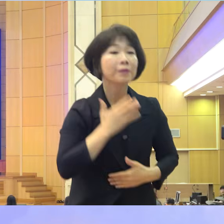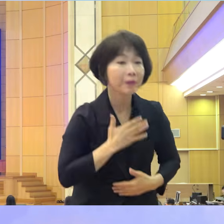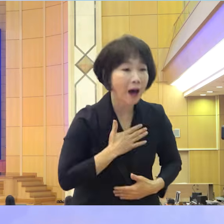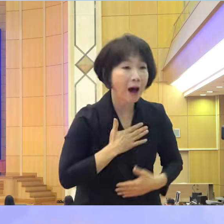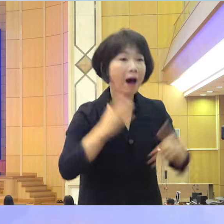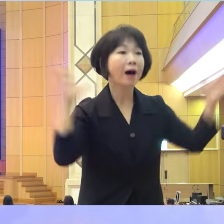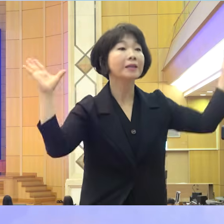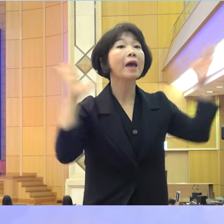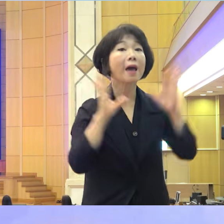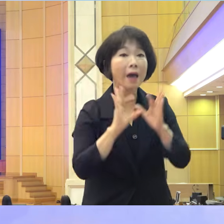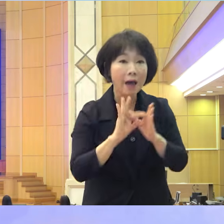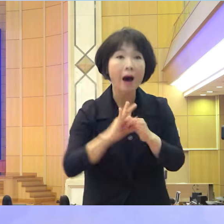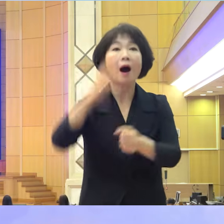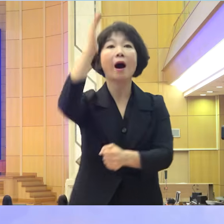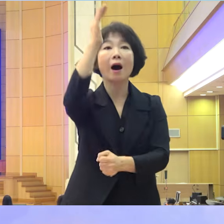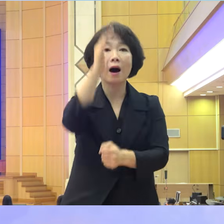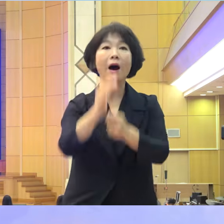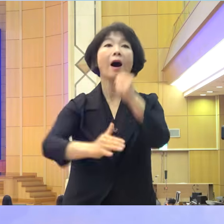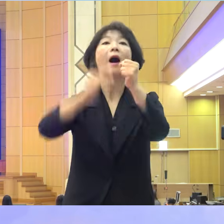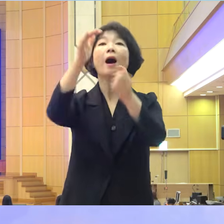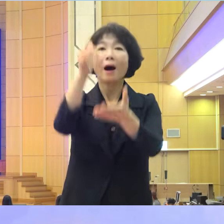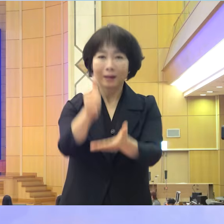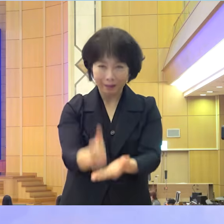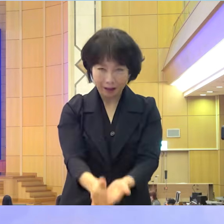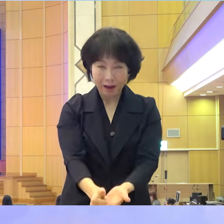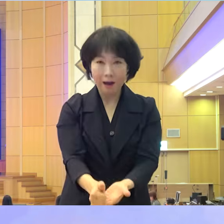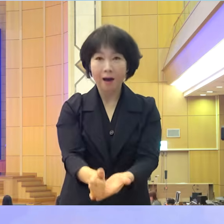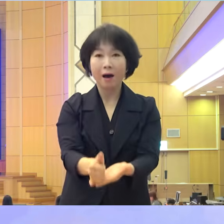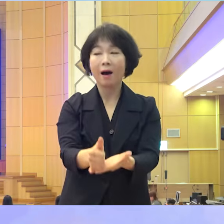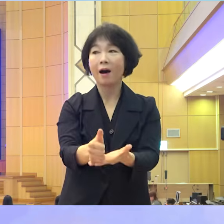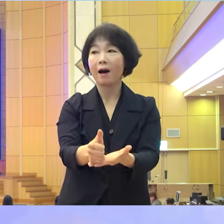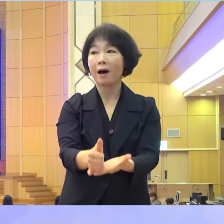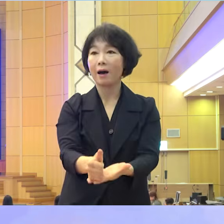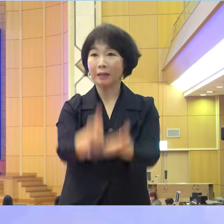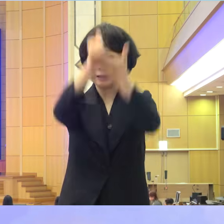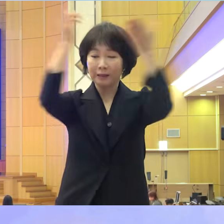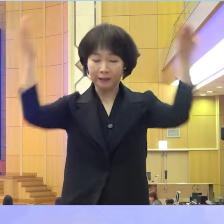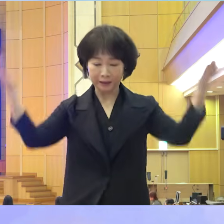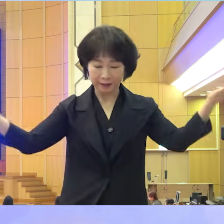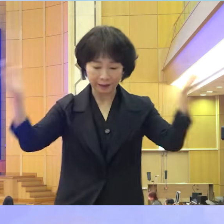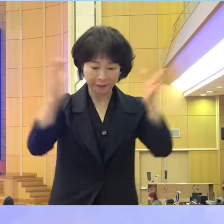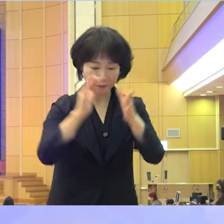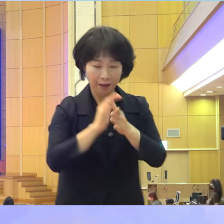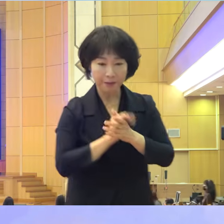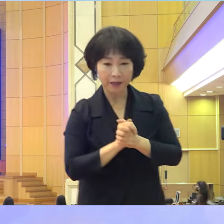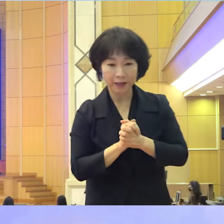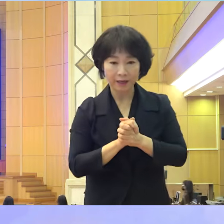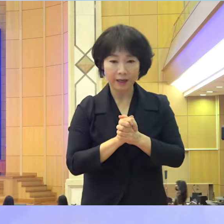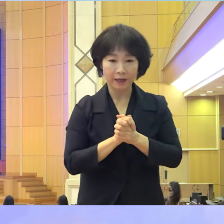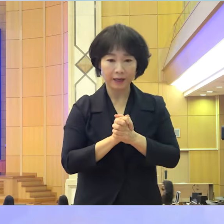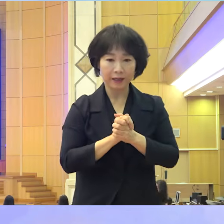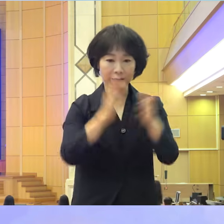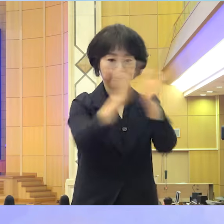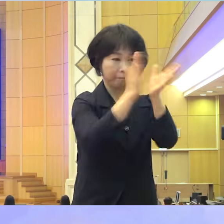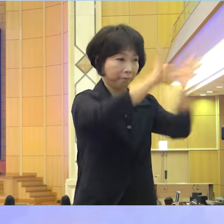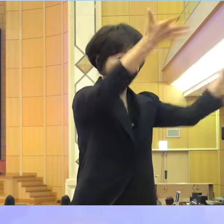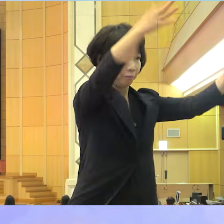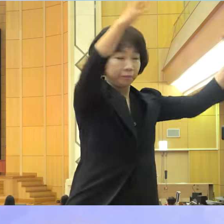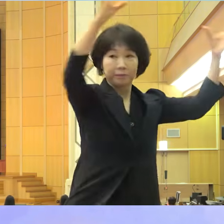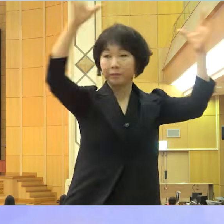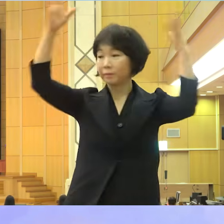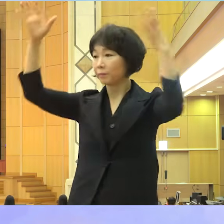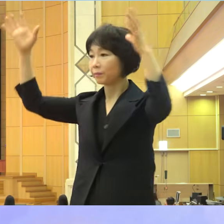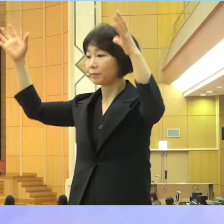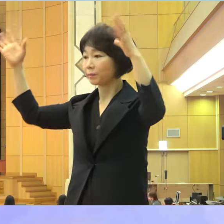좋으신 나의 하나. 이 참 좋으신 우리 주님께 감사와